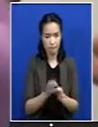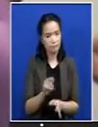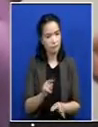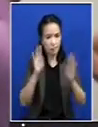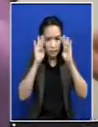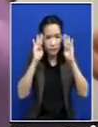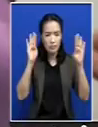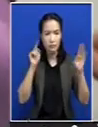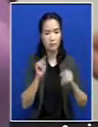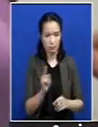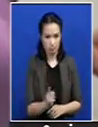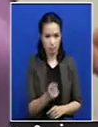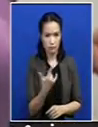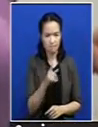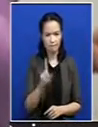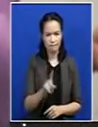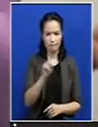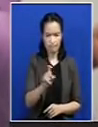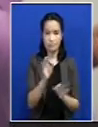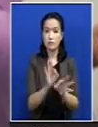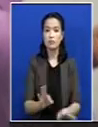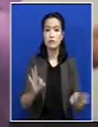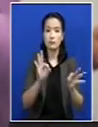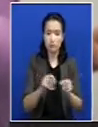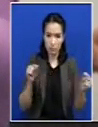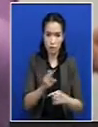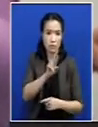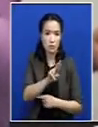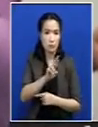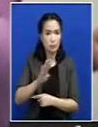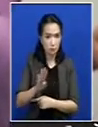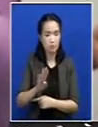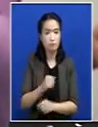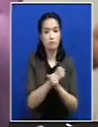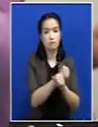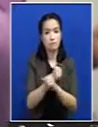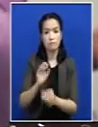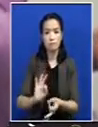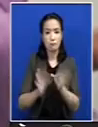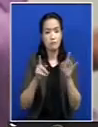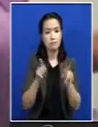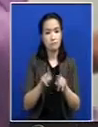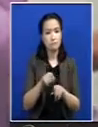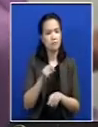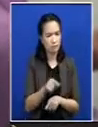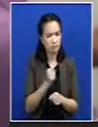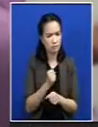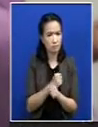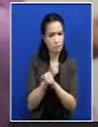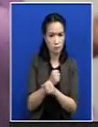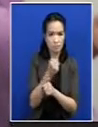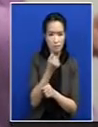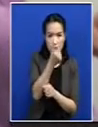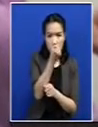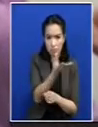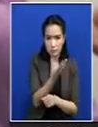ทเรียนจะเป็นการตั้งคำถามครั้งสำคัญสำหรับระบบอัคคีภัยรวมไปถึงการป้องกันเหตุการณ์ลักษณะแบบนี้ได้มากน้อยแค่ไห